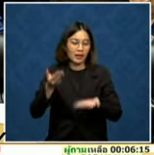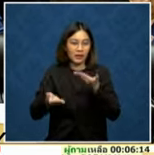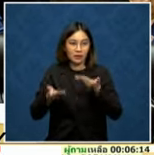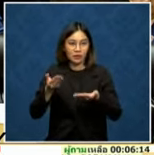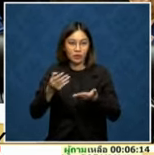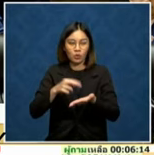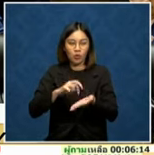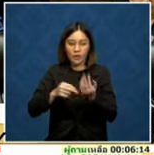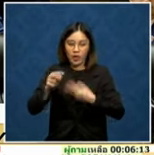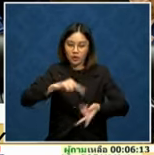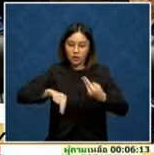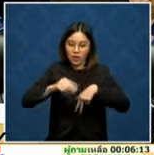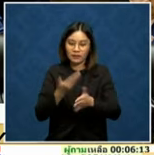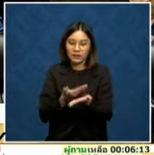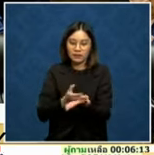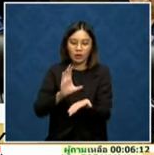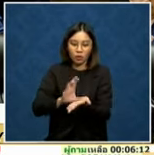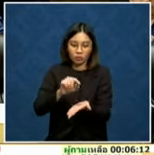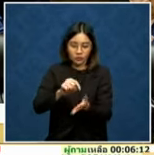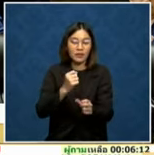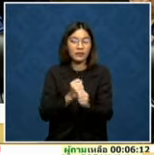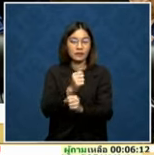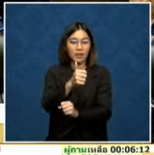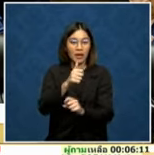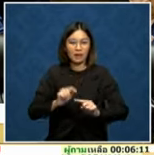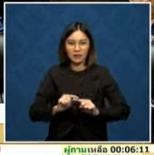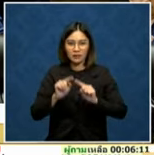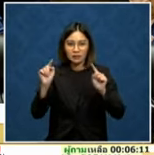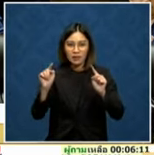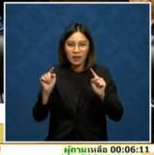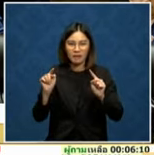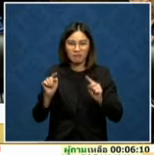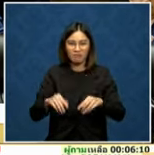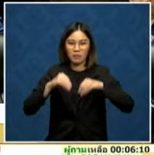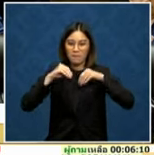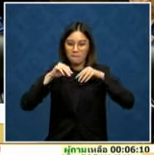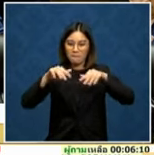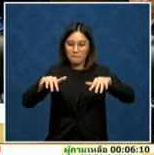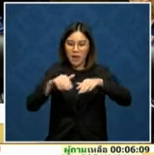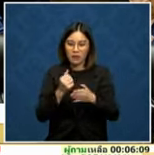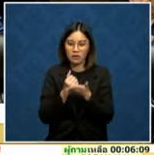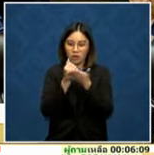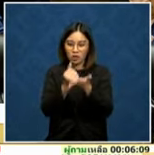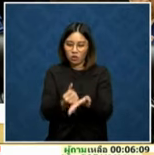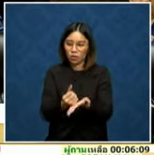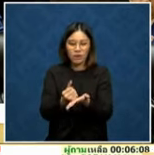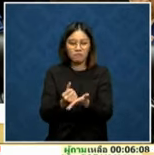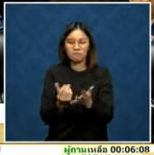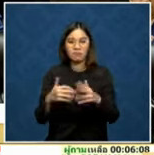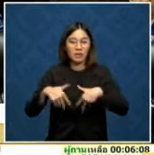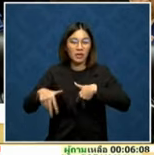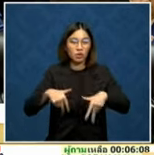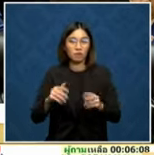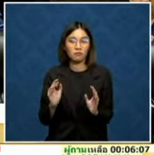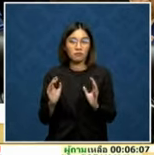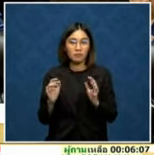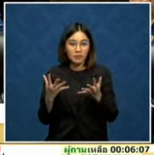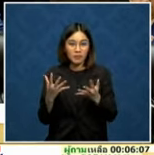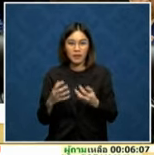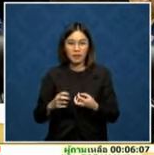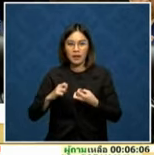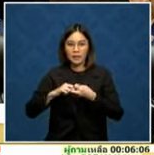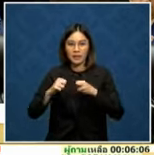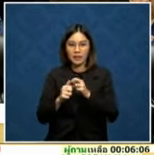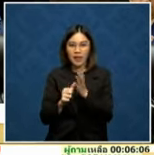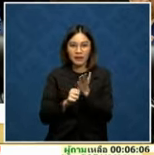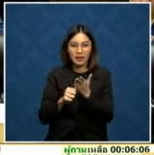ามารถทจะควบคุมงบปมาณได้ค่ะแต่กลบไม่มีการออกมารการณมาช่วยเหอค่าของชีพเลยส่นใเรองการแ้กปัห